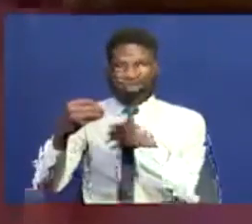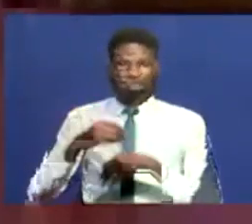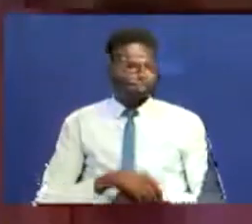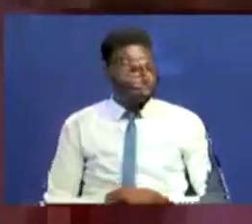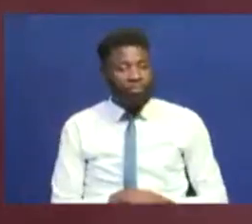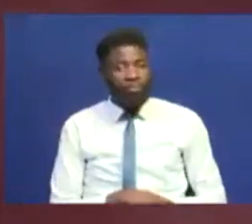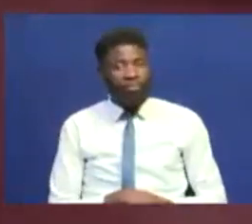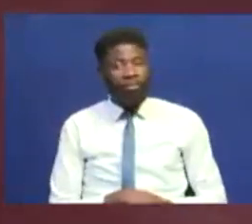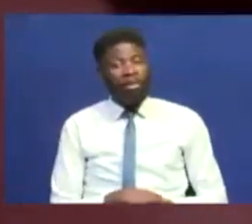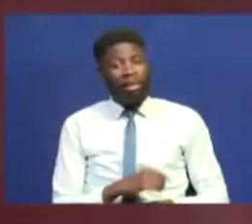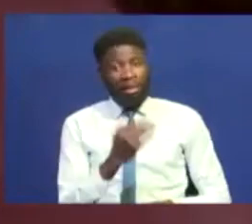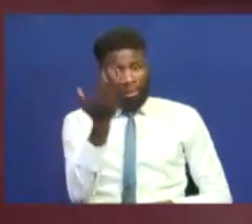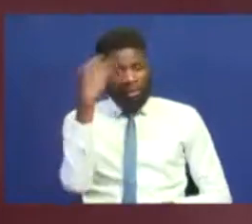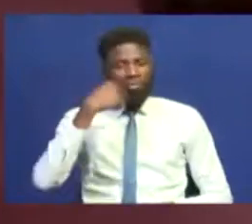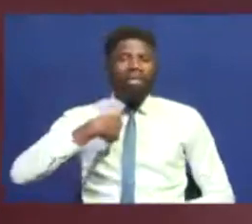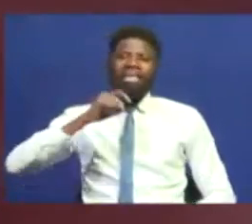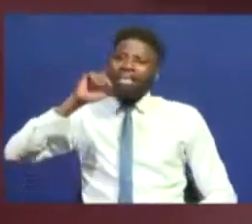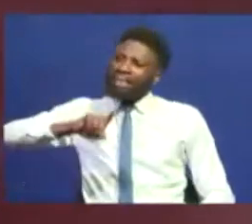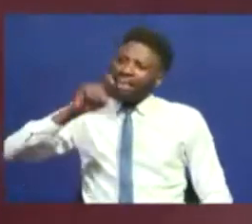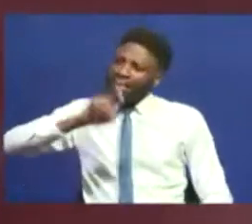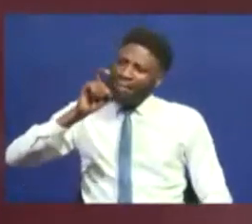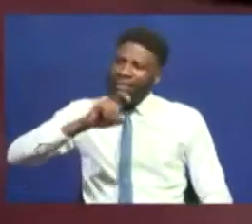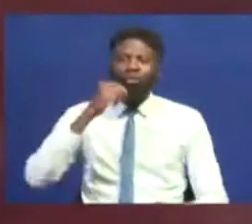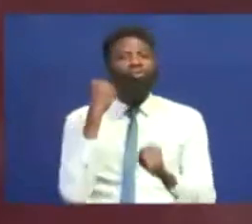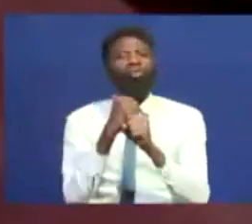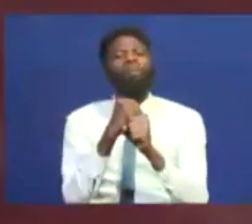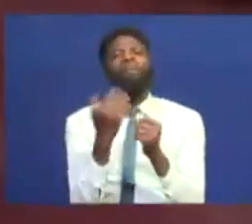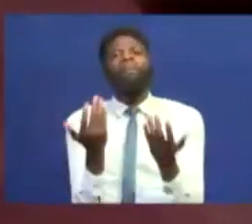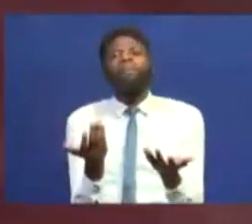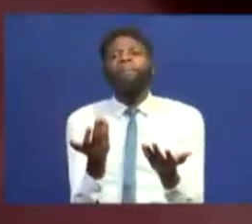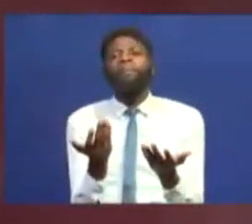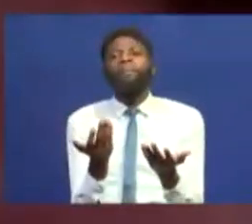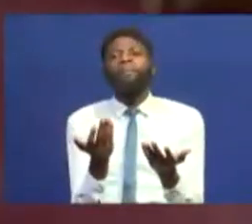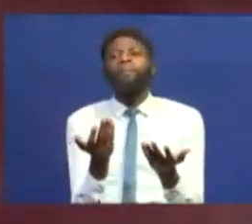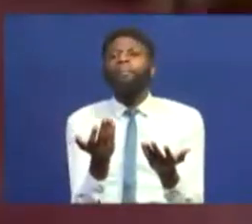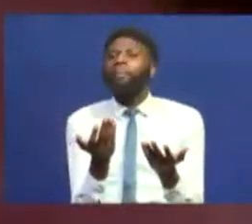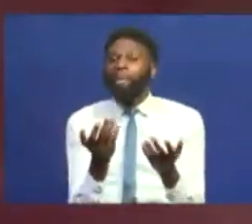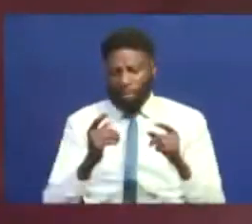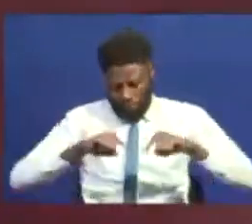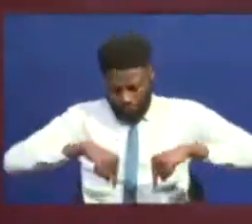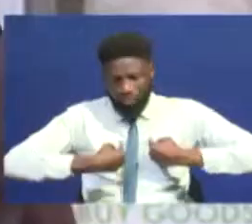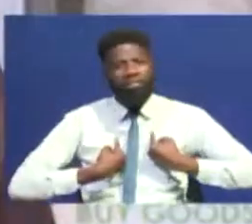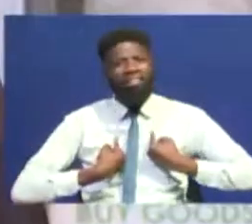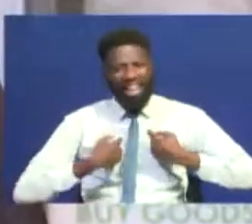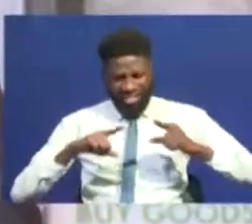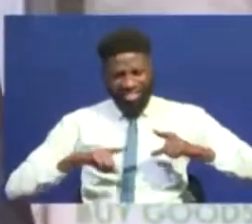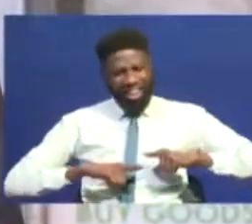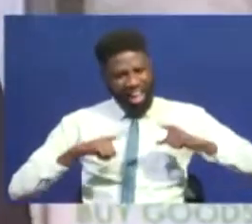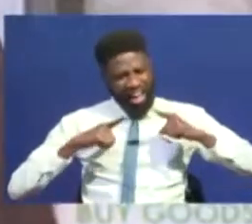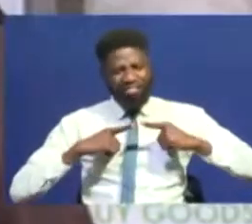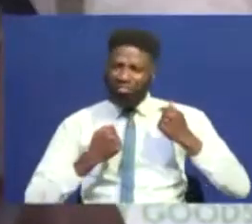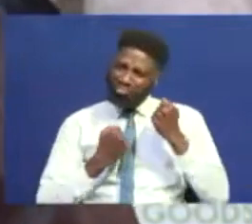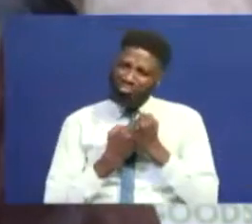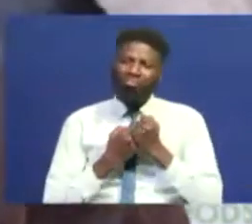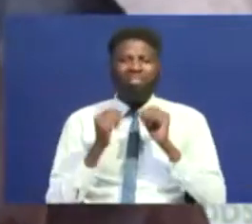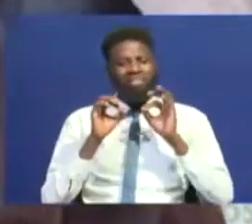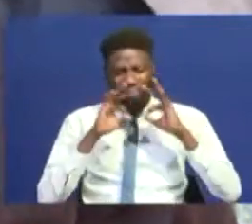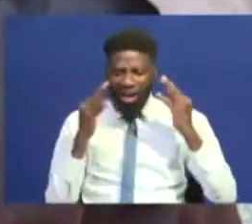na mimi nilikuwa nataka kazi nipate mahali pa kutafutia, kujitafutia mimi mwenyewe na kutafutia